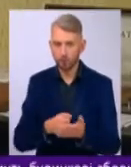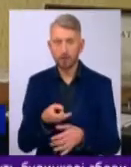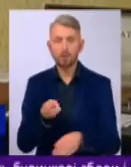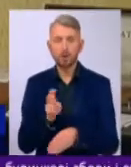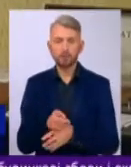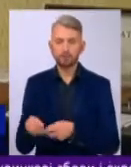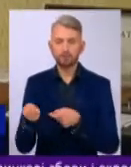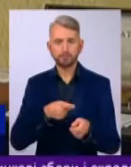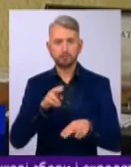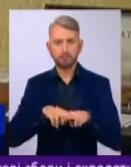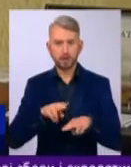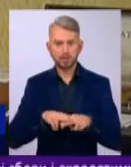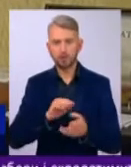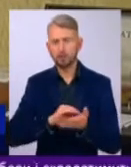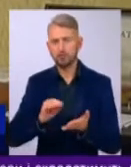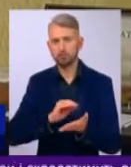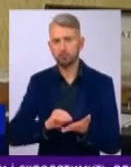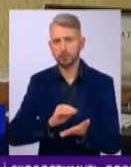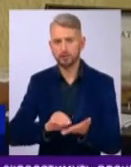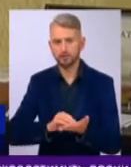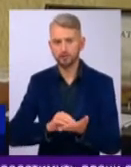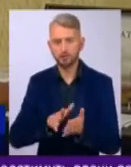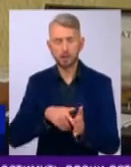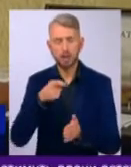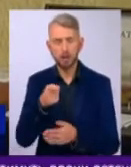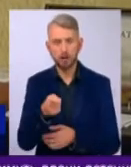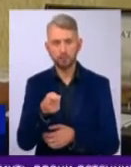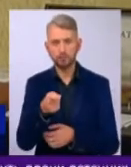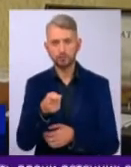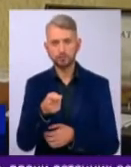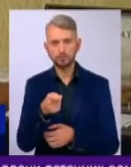паспортом, пише заяву